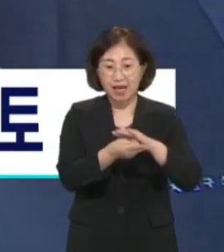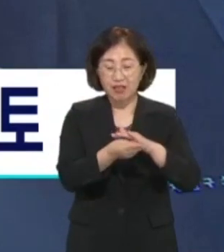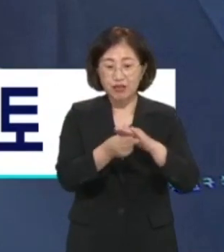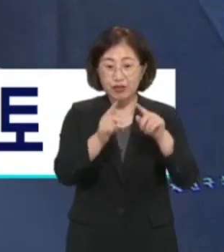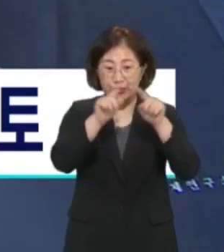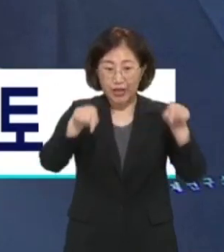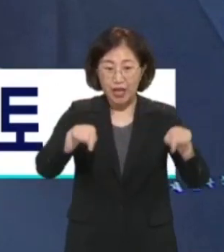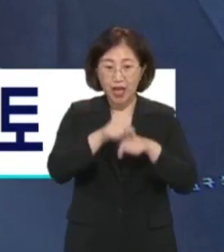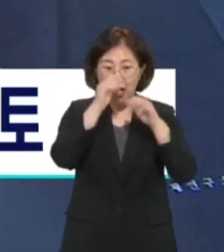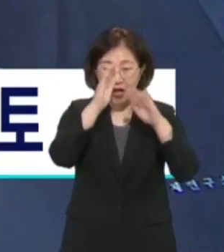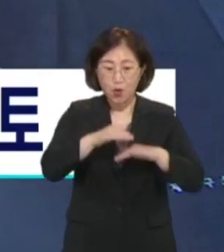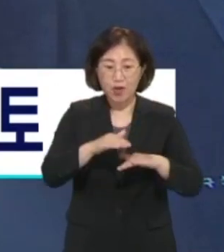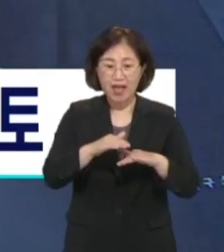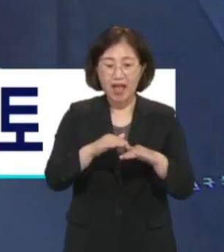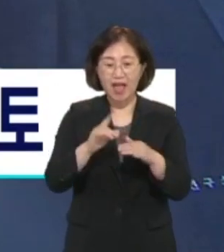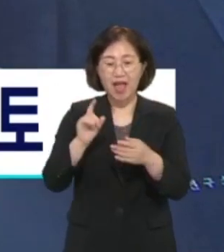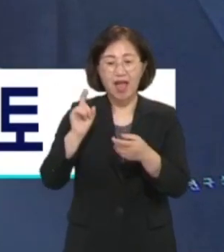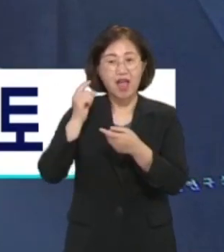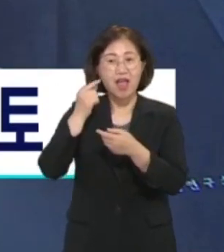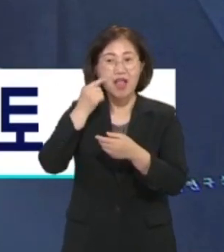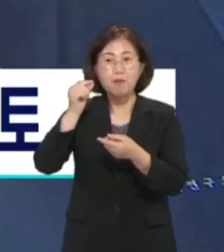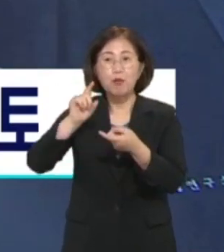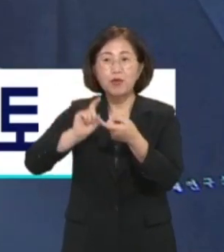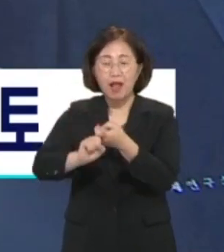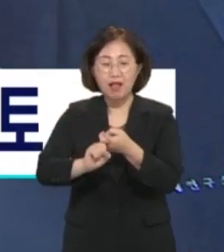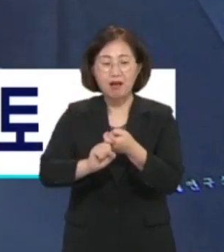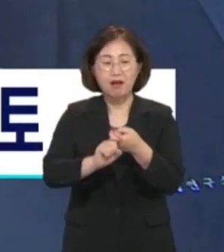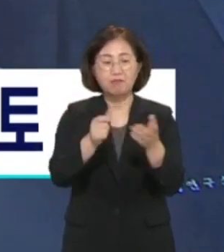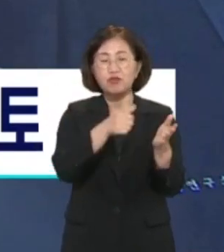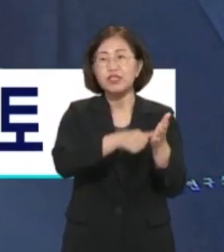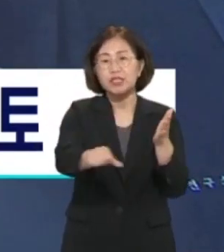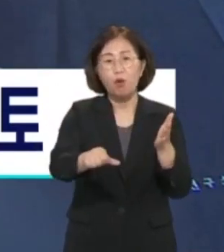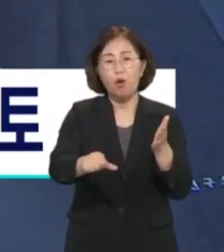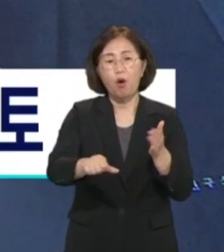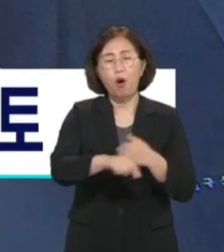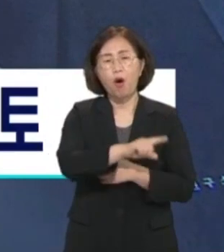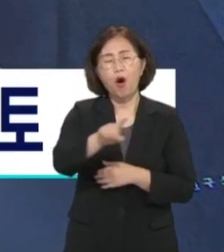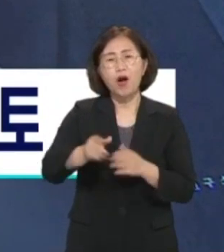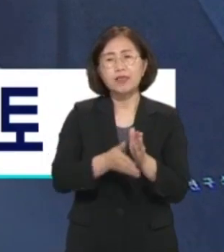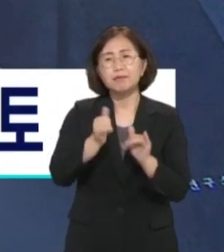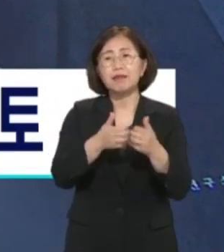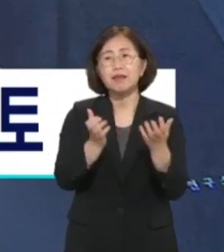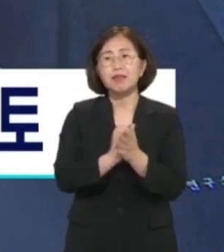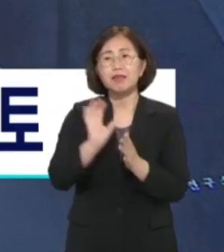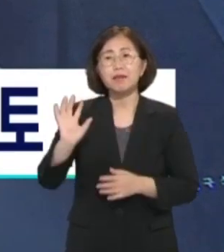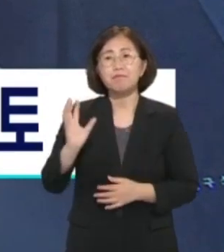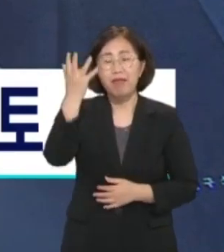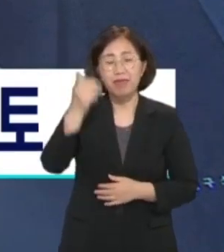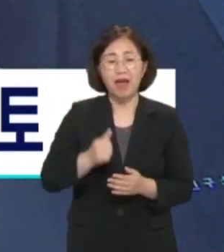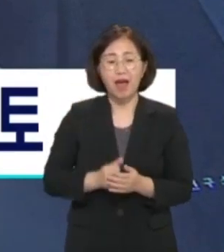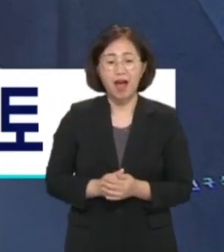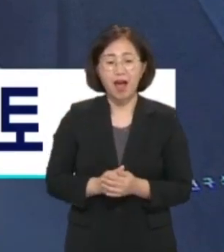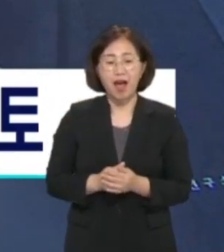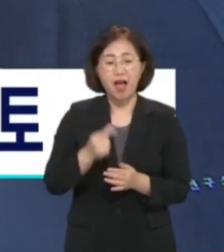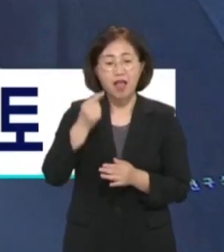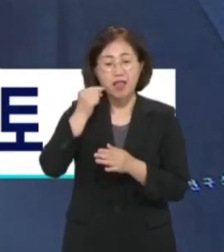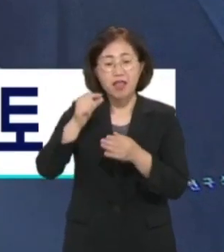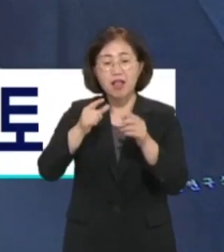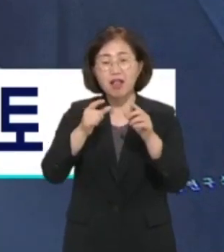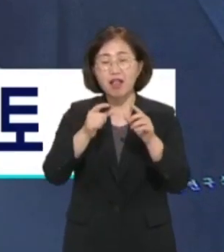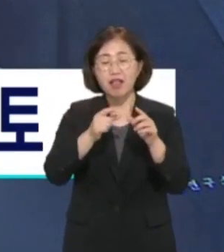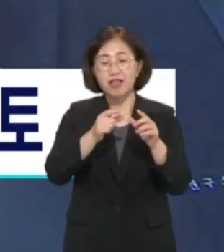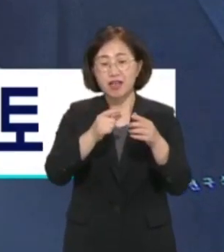시민단체들이 역사 왜곡이라며 강하게 반발하고 있습니다. 보훈부는 친일 문구가 새겨진 나머지 11명에 대해서도